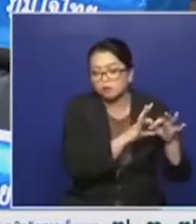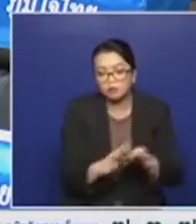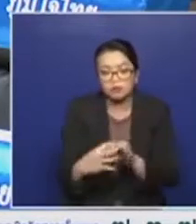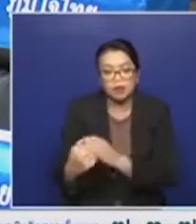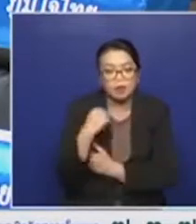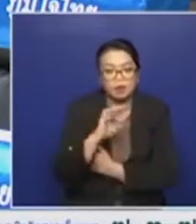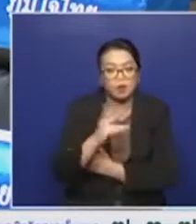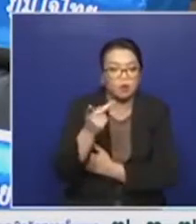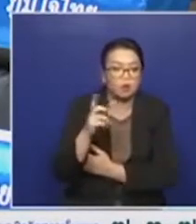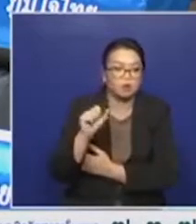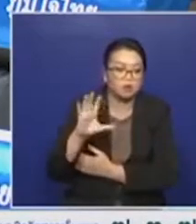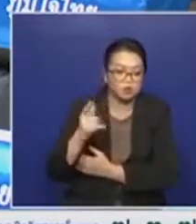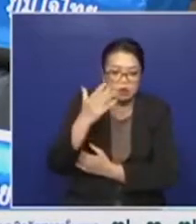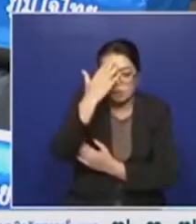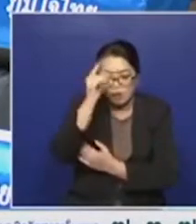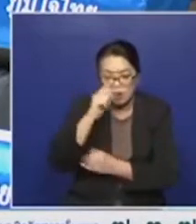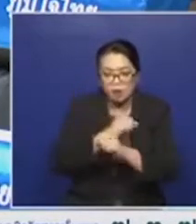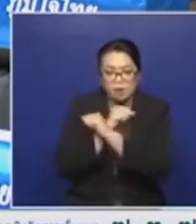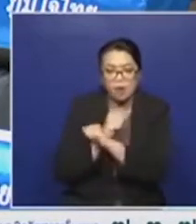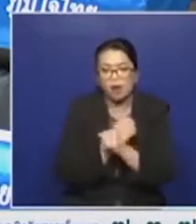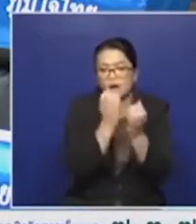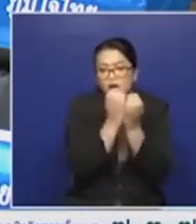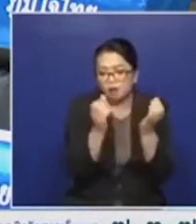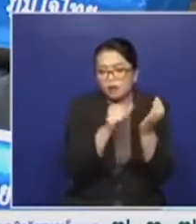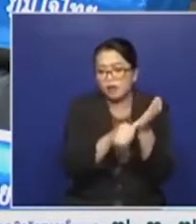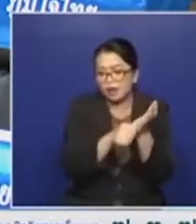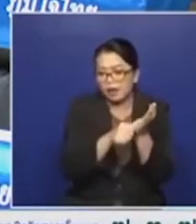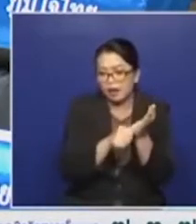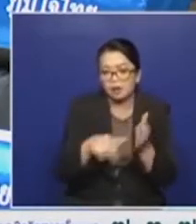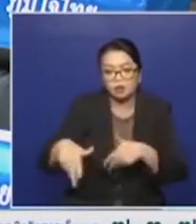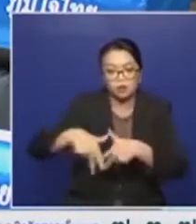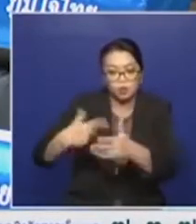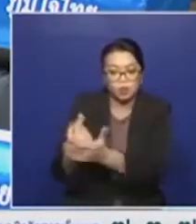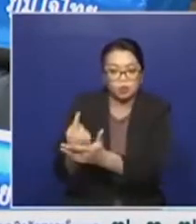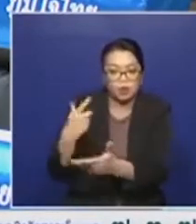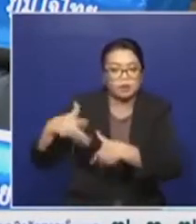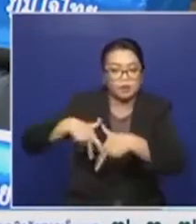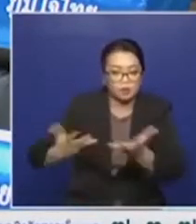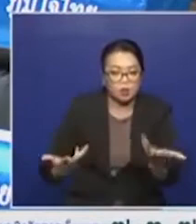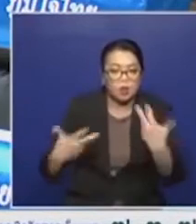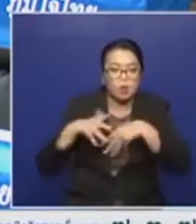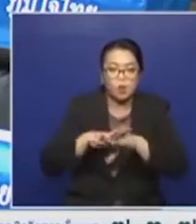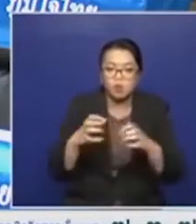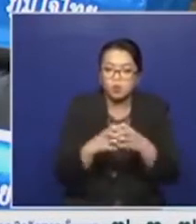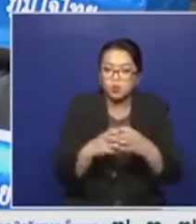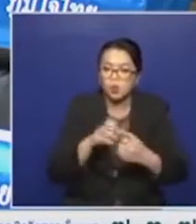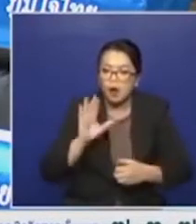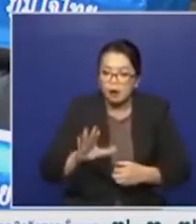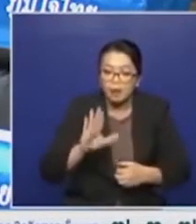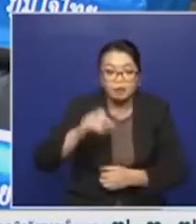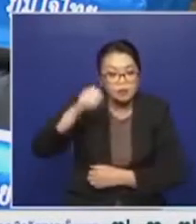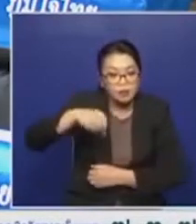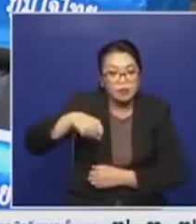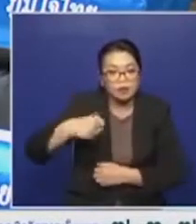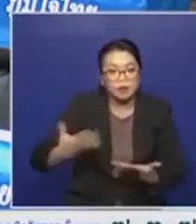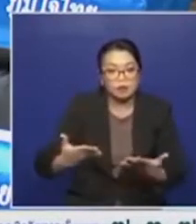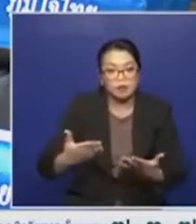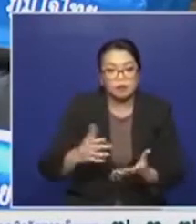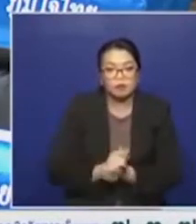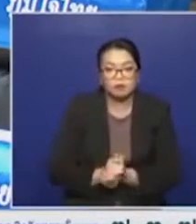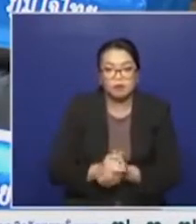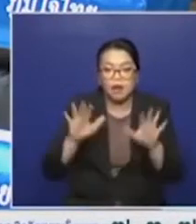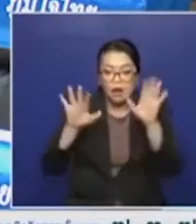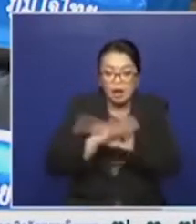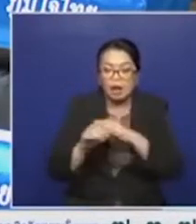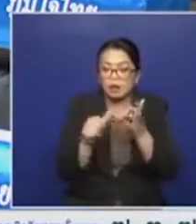คือการปกป้องการแก้ไขรัฐธรรมนวลเพื่อไม่ให้ประชาชนหรือตัวแทนของประชาชนเข้าไปยุ่งเข้าไปแก้ลาวกับว่า